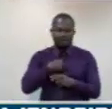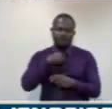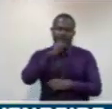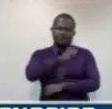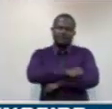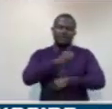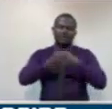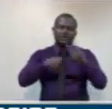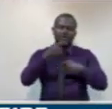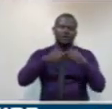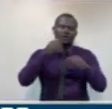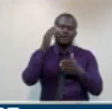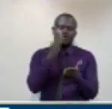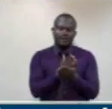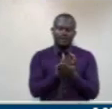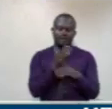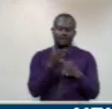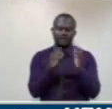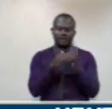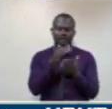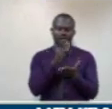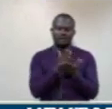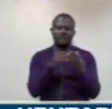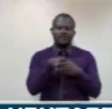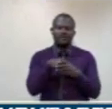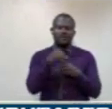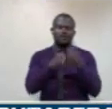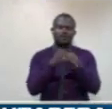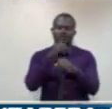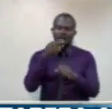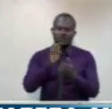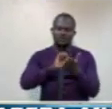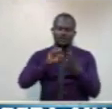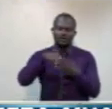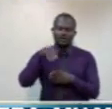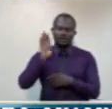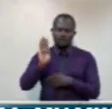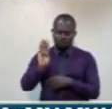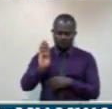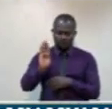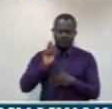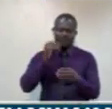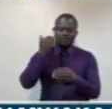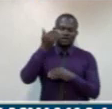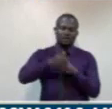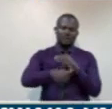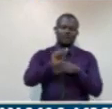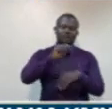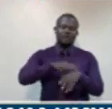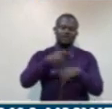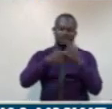amashuri nayakomeje naje kuyahagarika ariko yahagaze ndi mu wa kane secondaire i Burundi nyuma y'icyo gihe